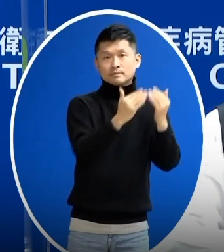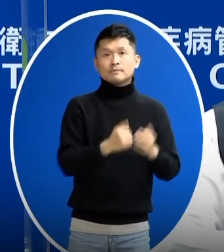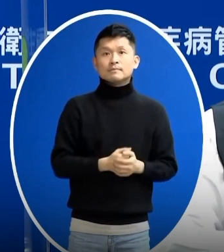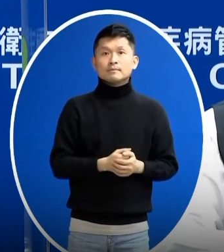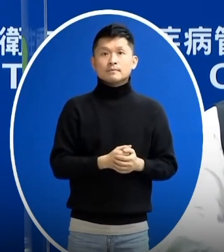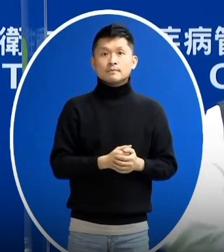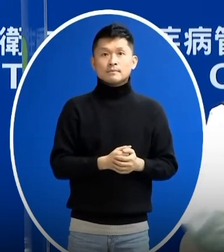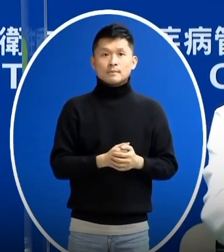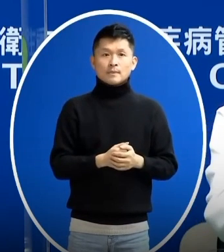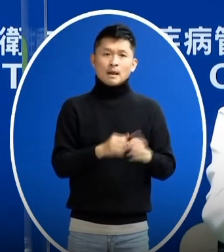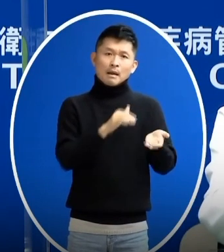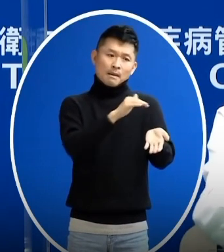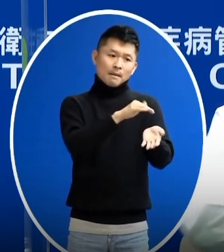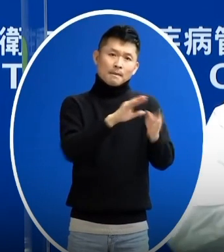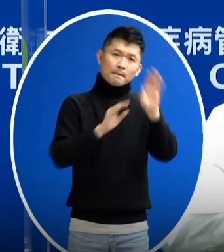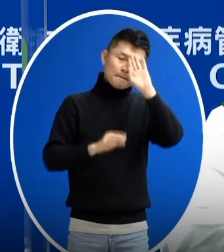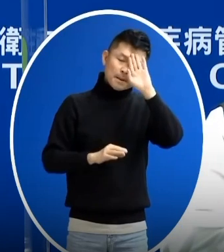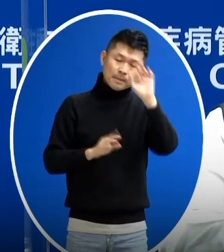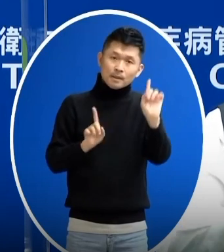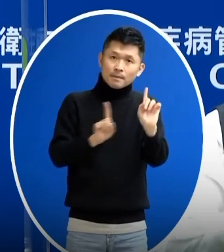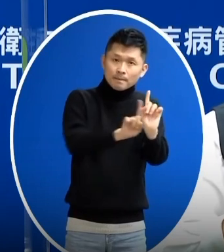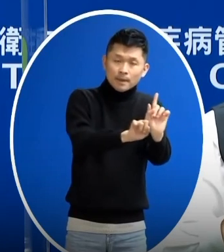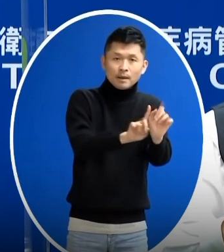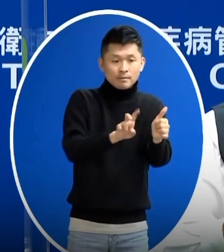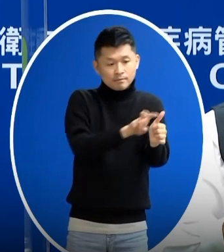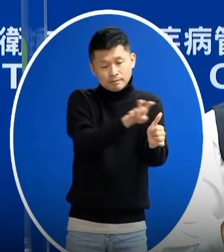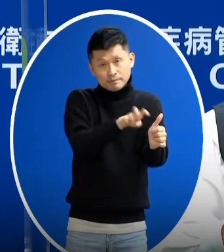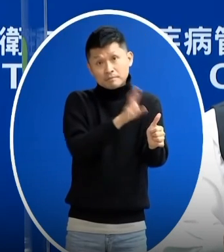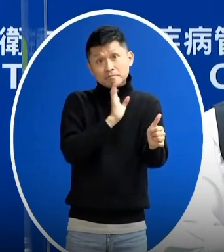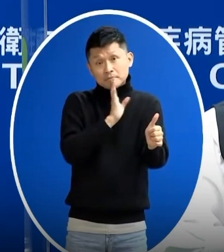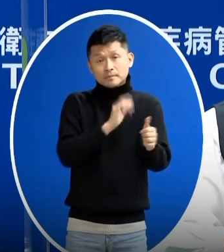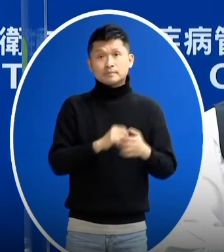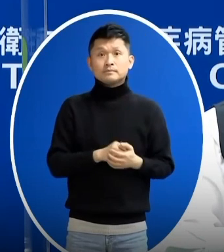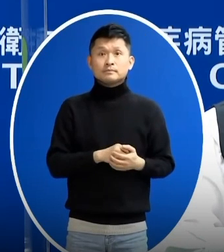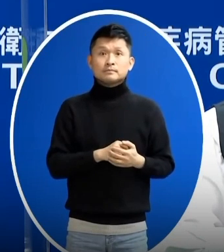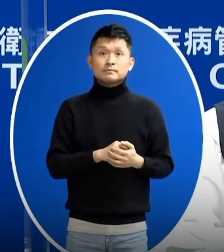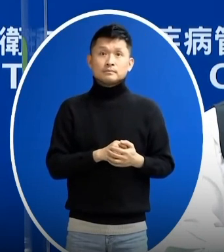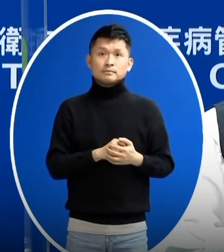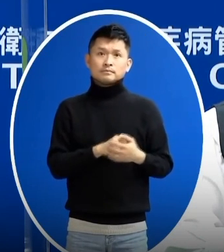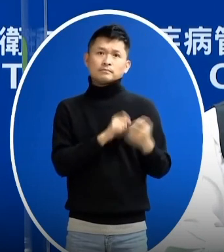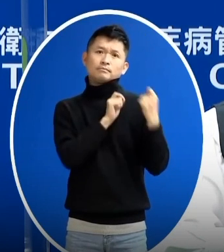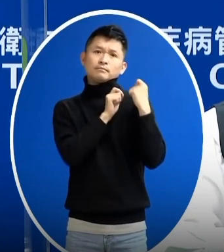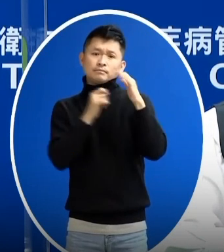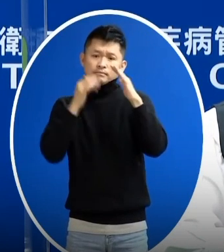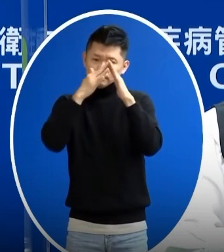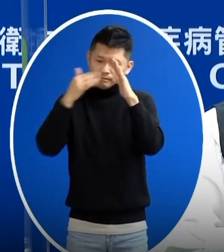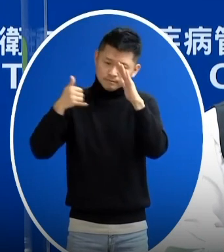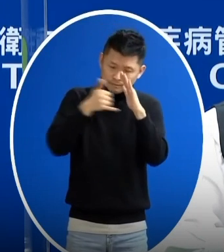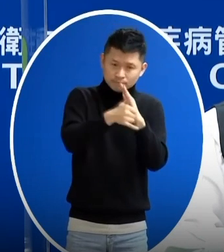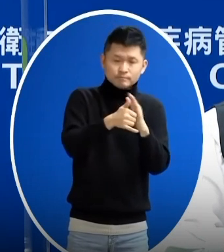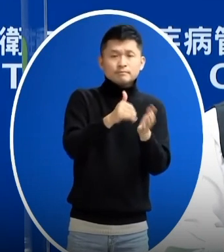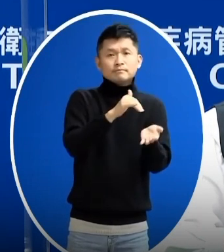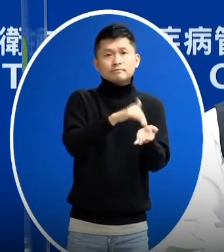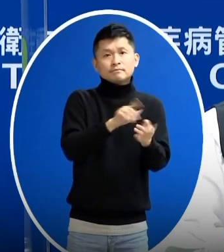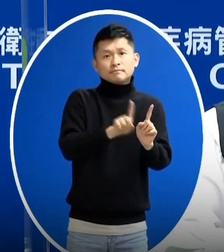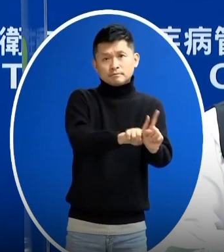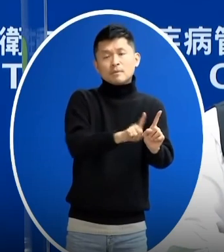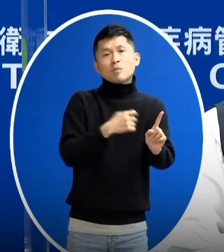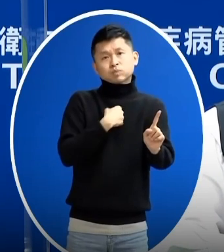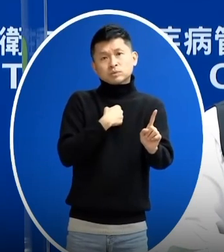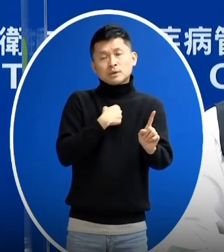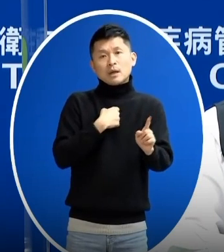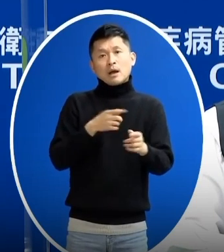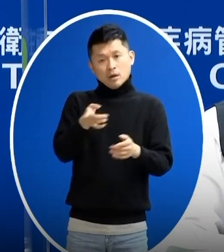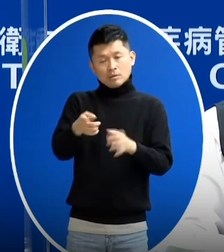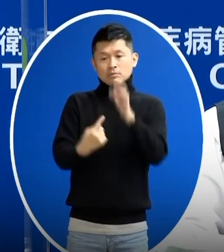是一个陪病的照顾人员。好，那因为最近要进到里面去陪病，所以被要求裁剪。那